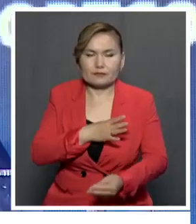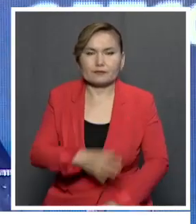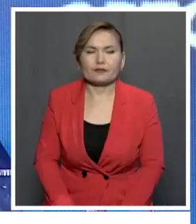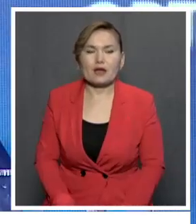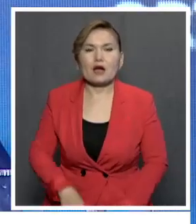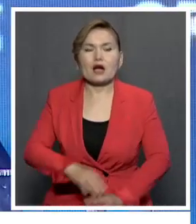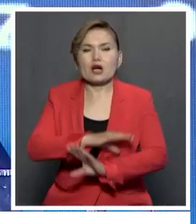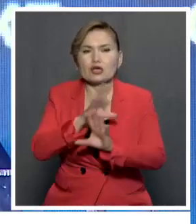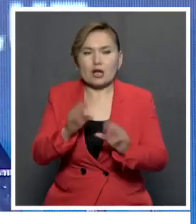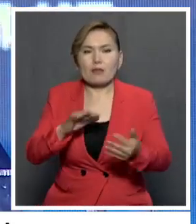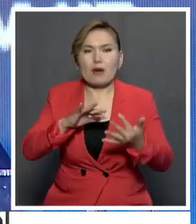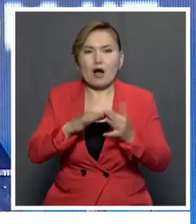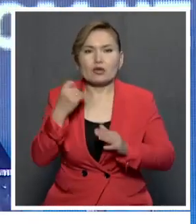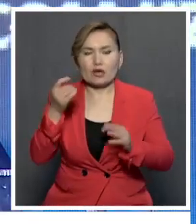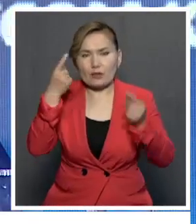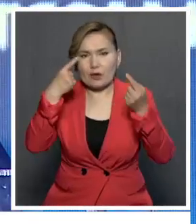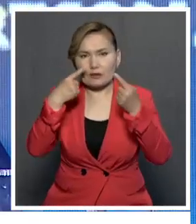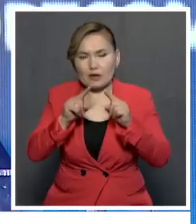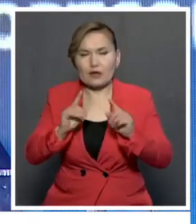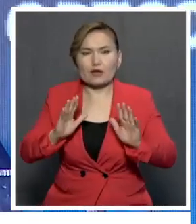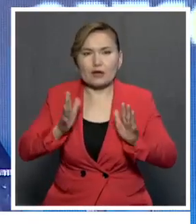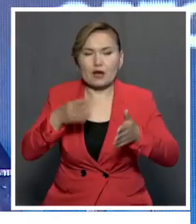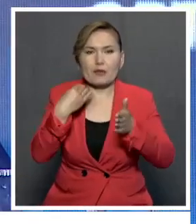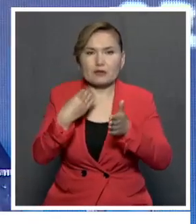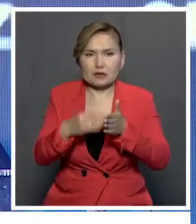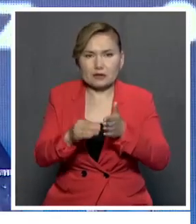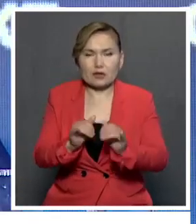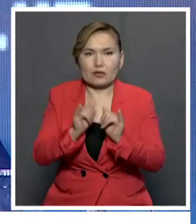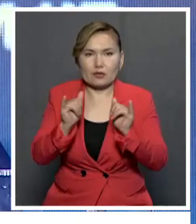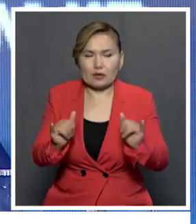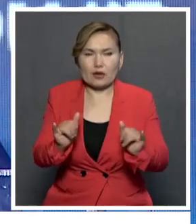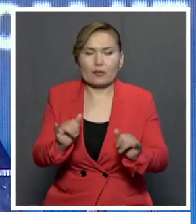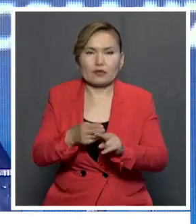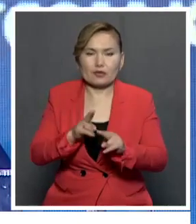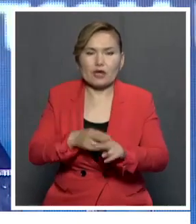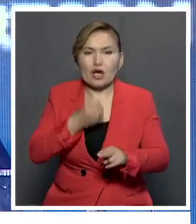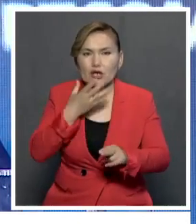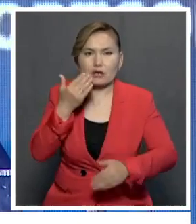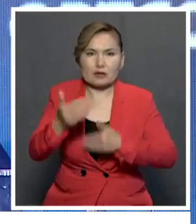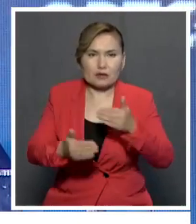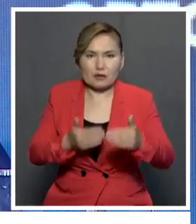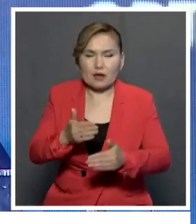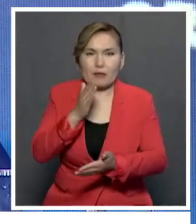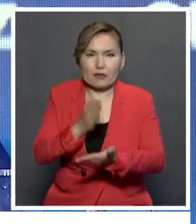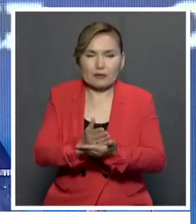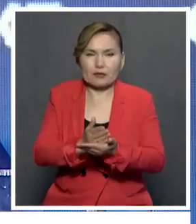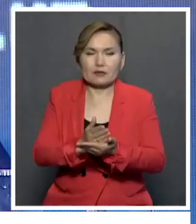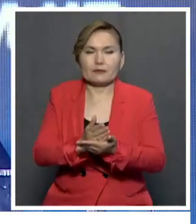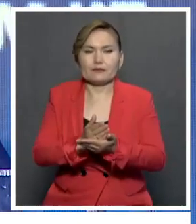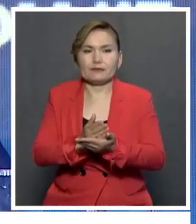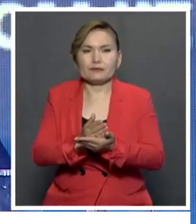Жалпы ауыл шаруашылық техникасын сатып алу деңгейі де оң динамика көрсетіп отырғанын атап өткім